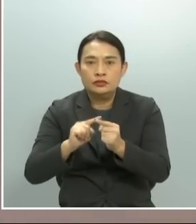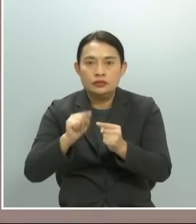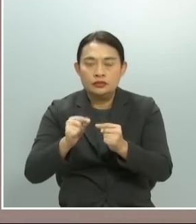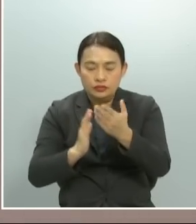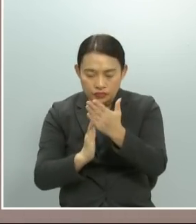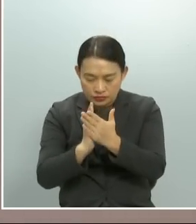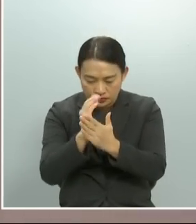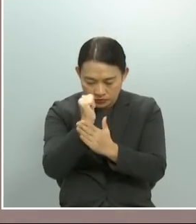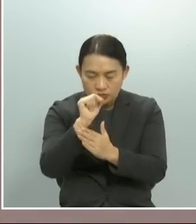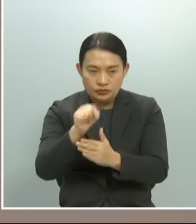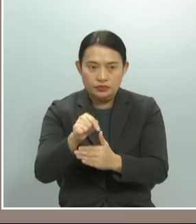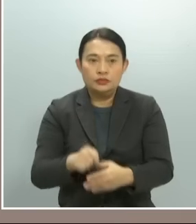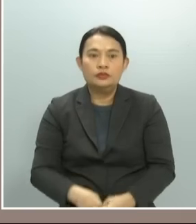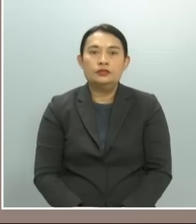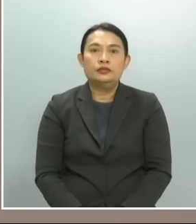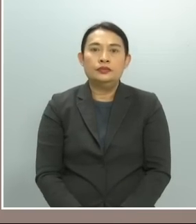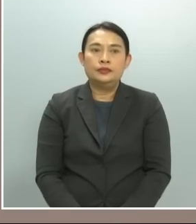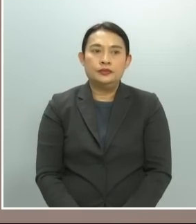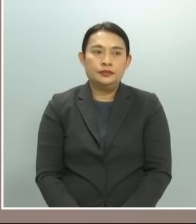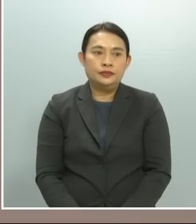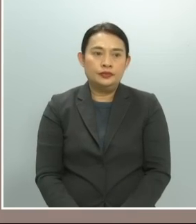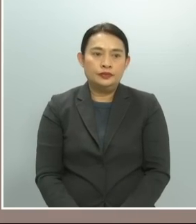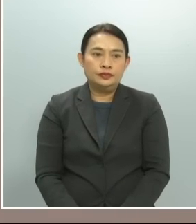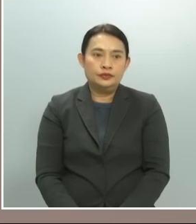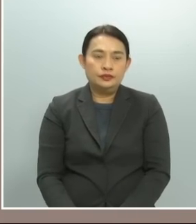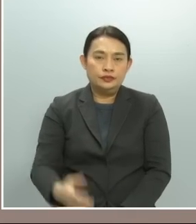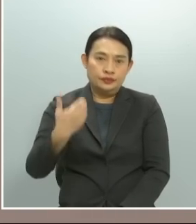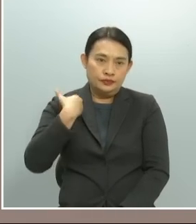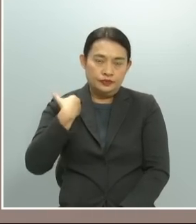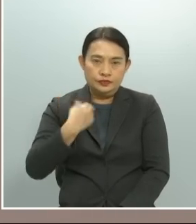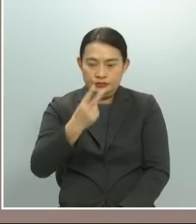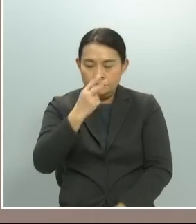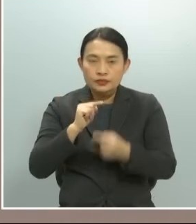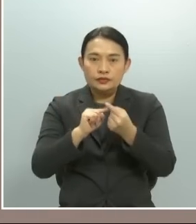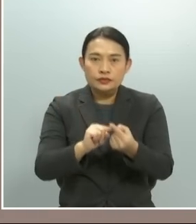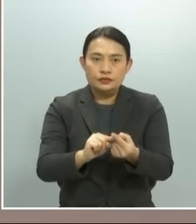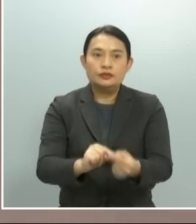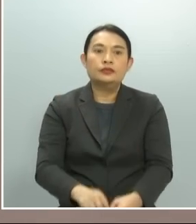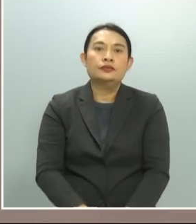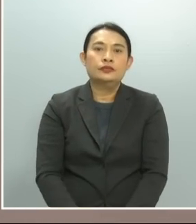ข้ามพ้นมันไป ก็ยังมีควันหลงอยู่ช่วงหน้ากลับมาครู่เดียวครับ